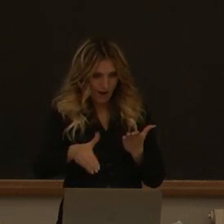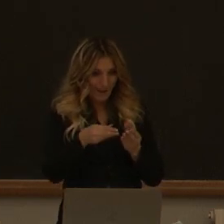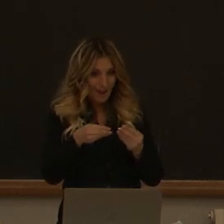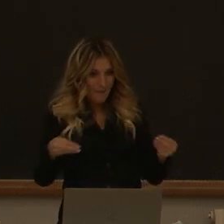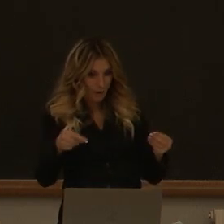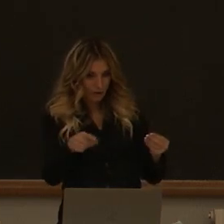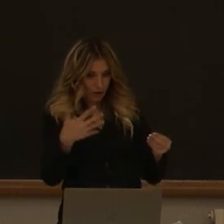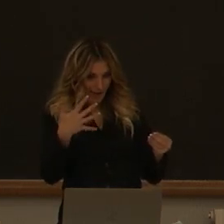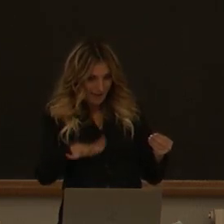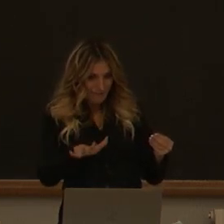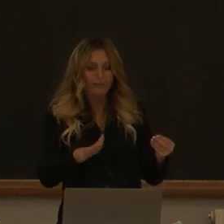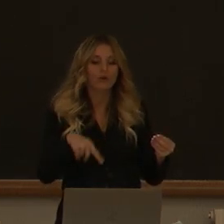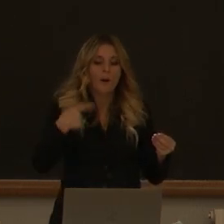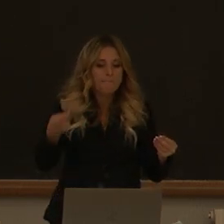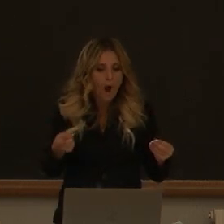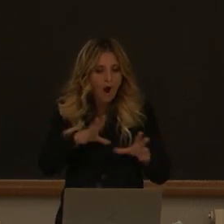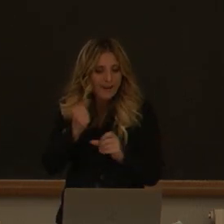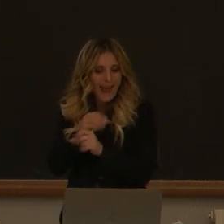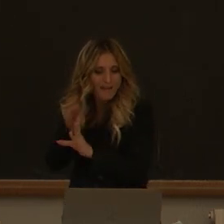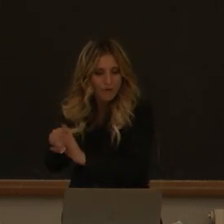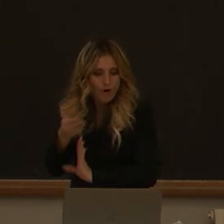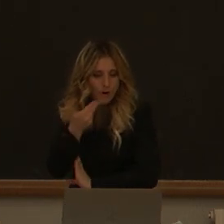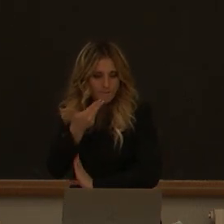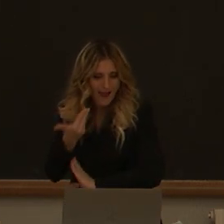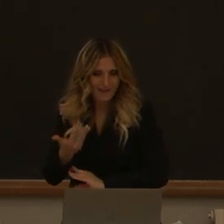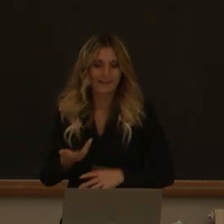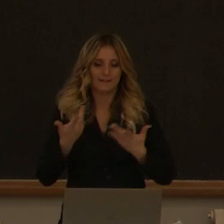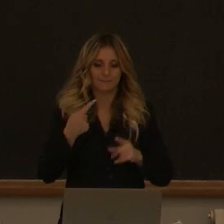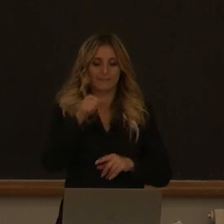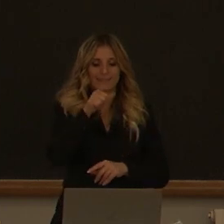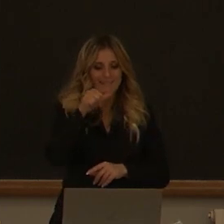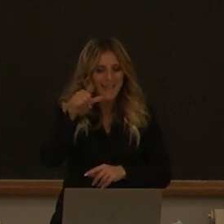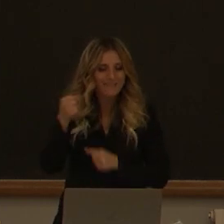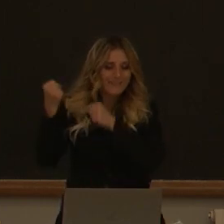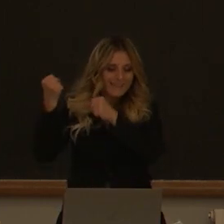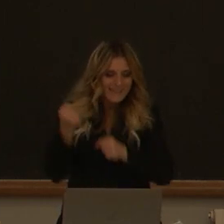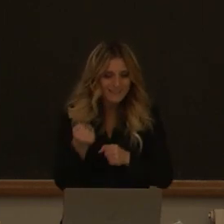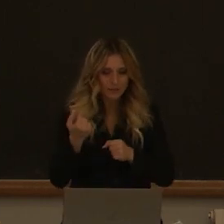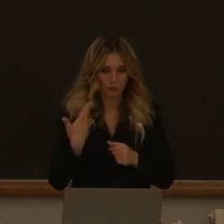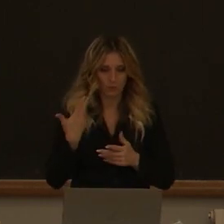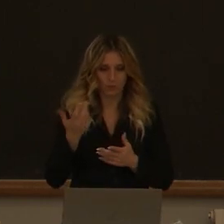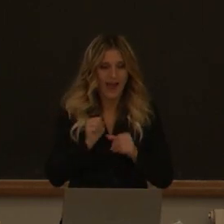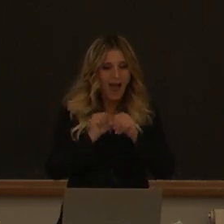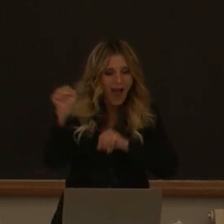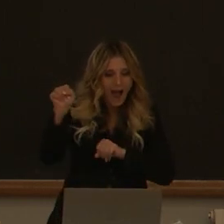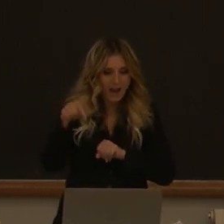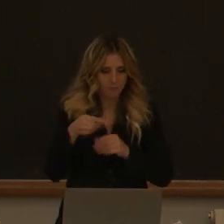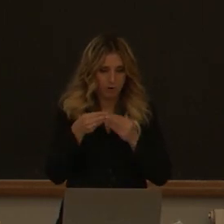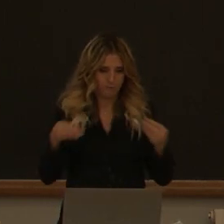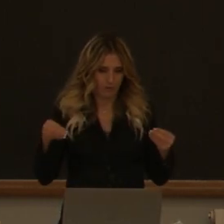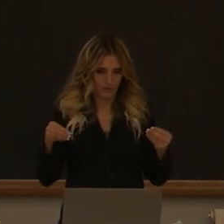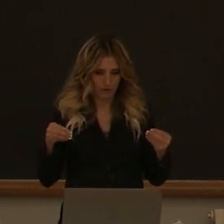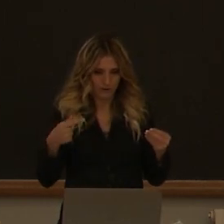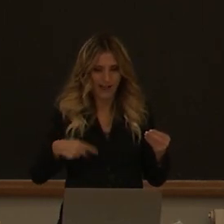questa direzione. Quindi la cosa più importante è quella di istituire albi professionali espressamente dedicati.